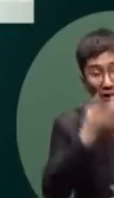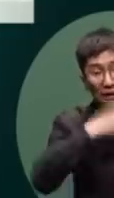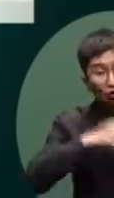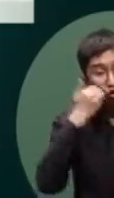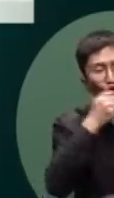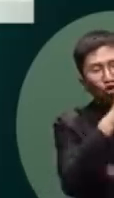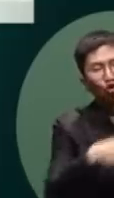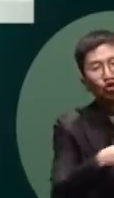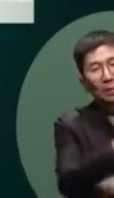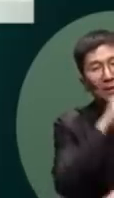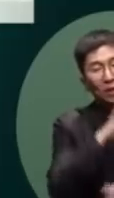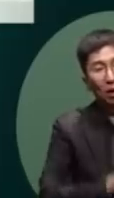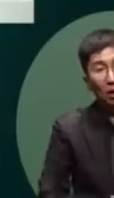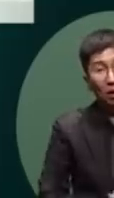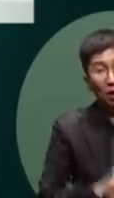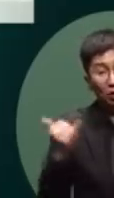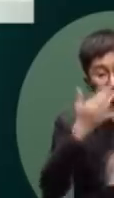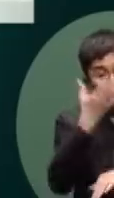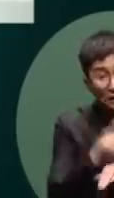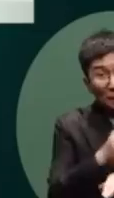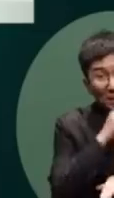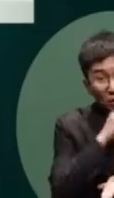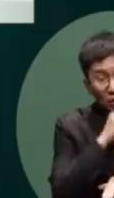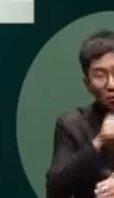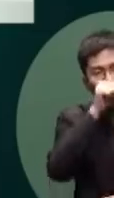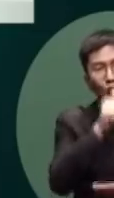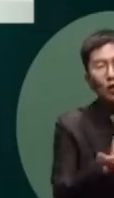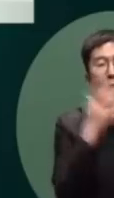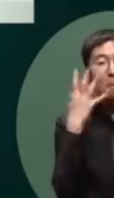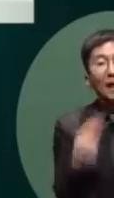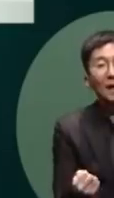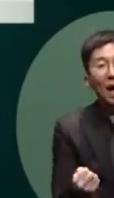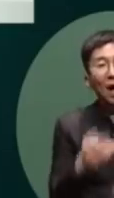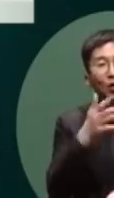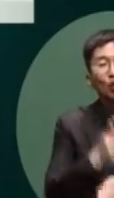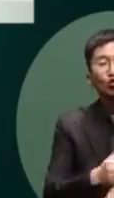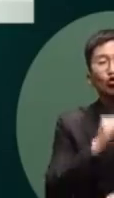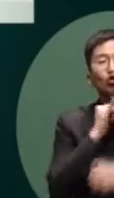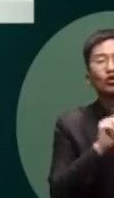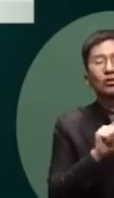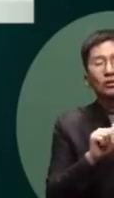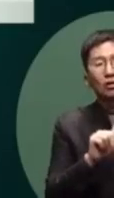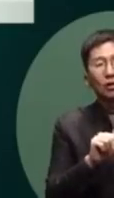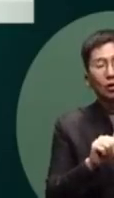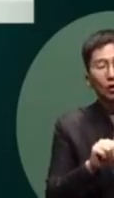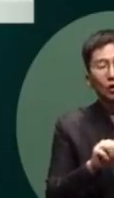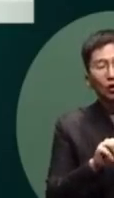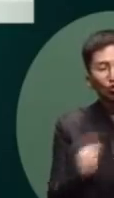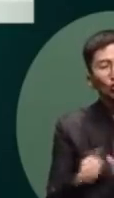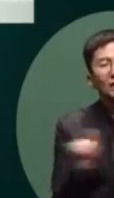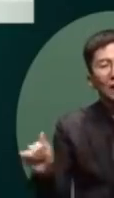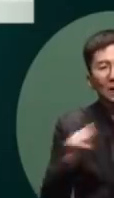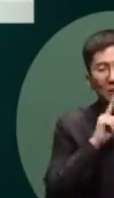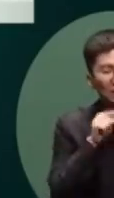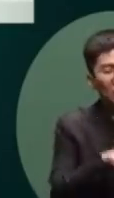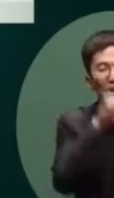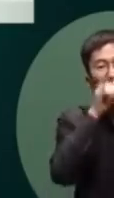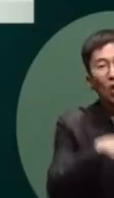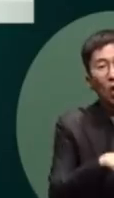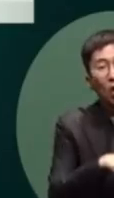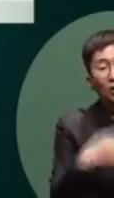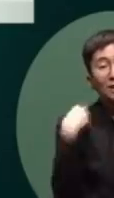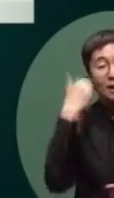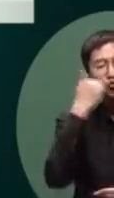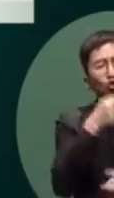맞다면 거기 본인 죄를 많이 지어가지고 구속돼서 바로 죽을 사람이라고 돼 있어요. 그러니까 더 책임이 크다 이 말입니다.